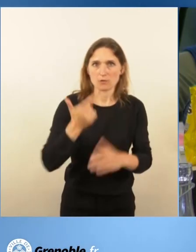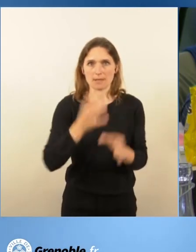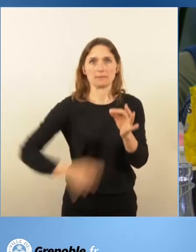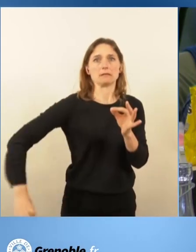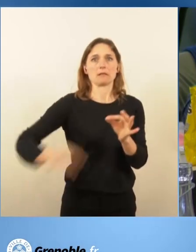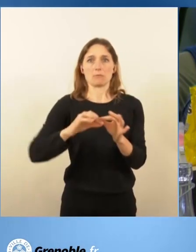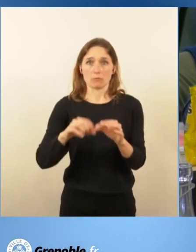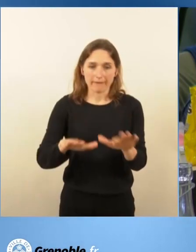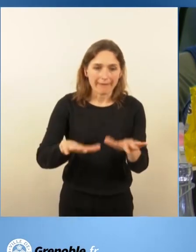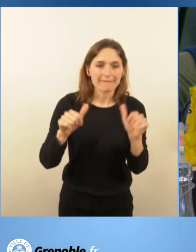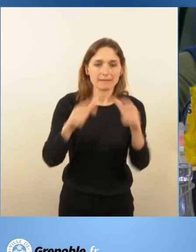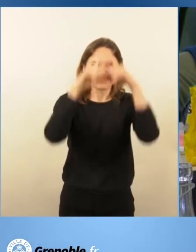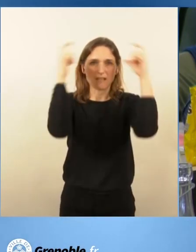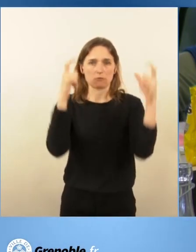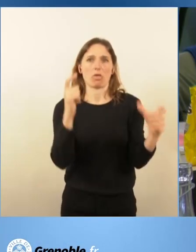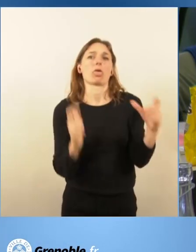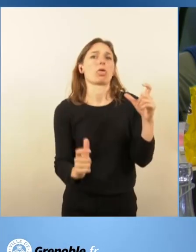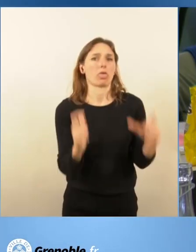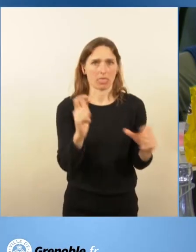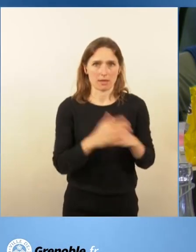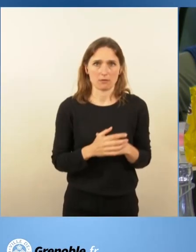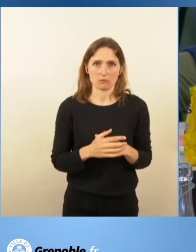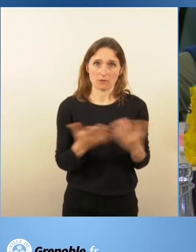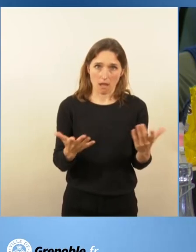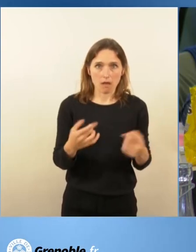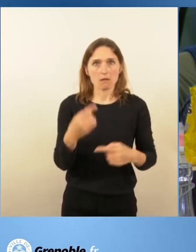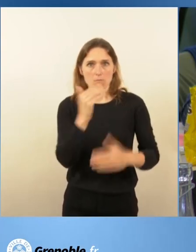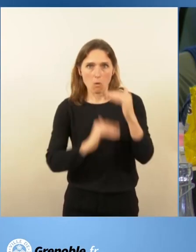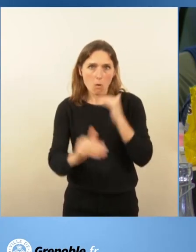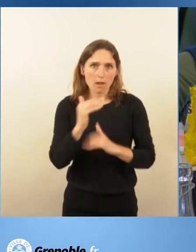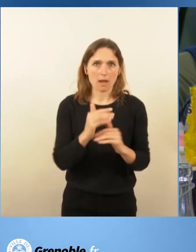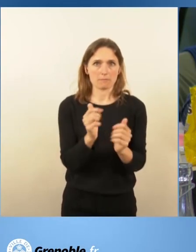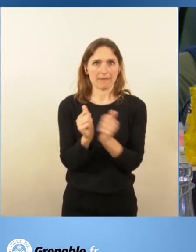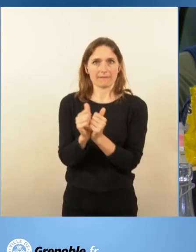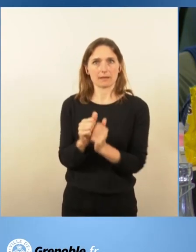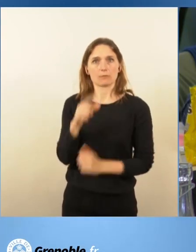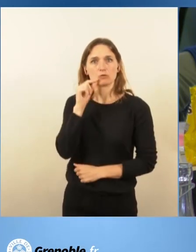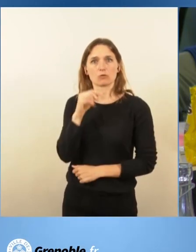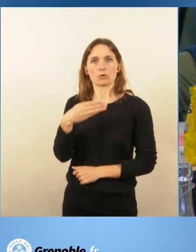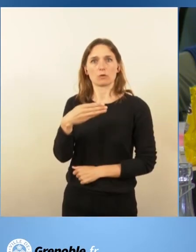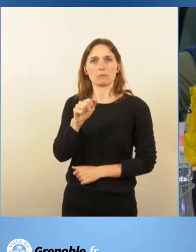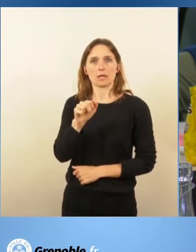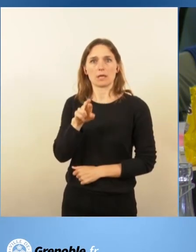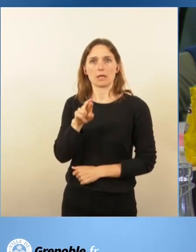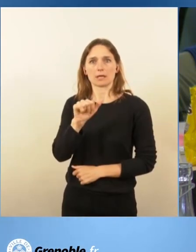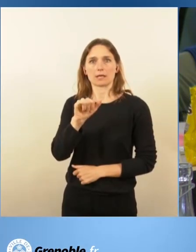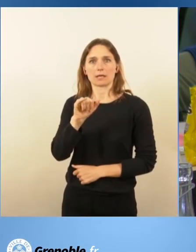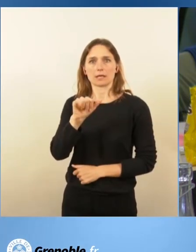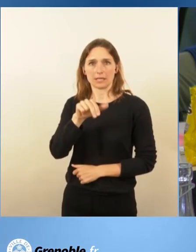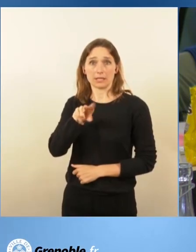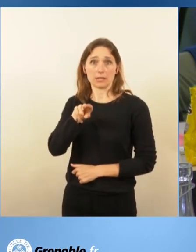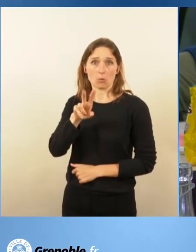des années amateurs et animatrices nous avons donc travaillé ce plan avec avec Pierre Mériot ce